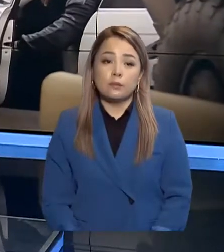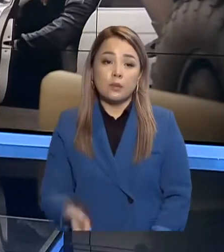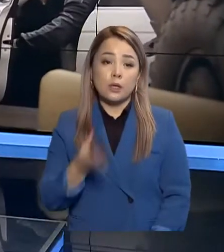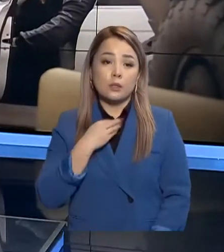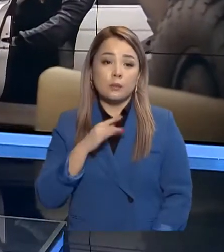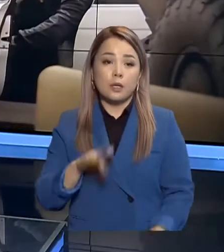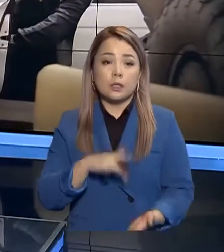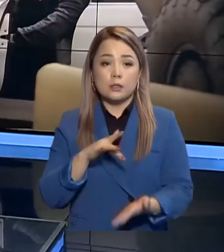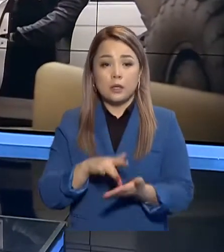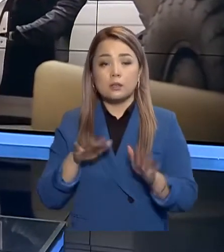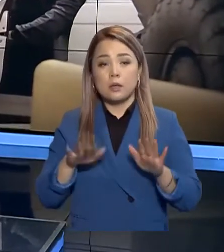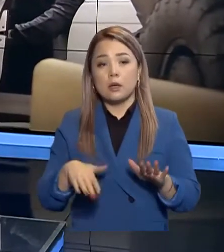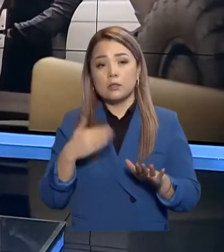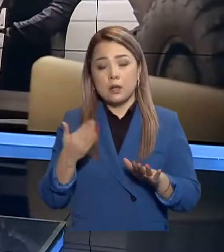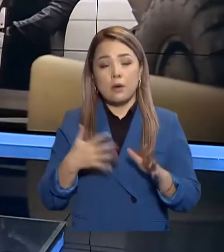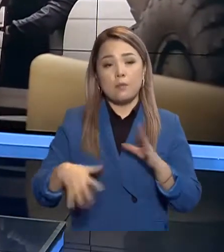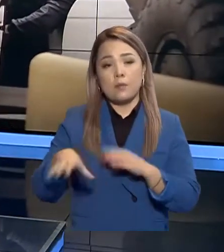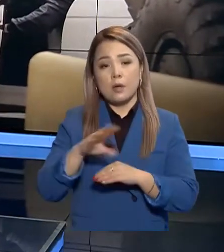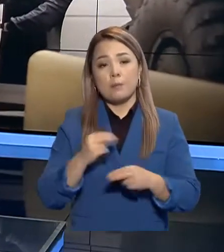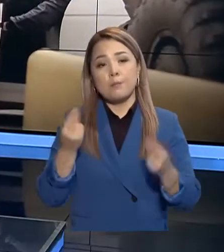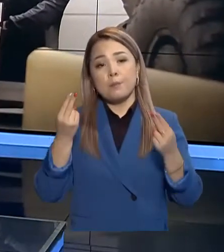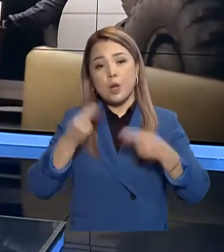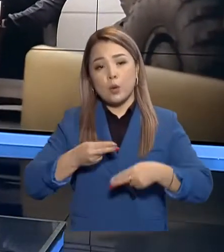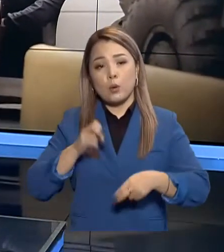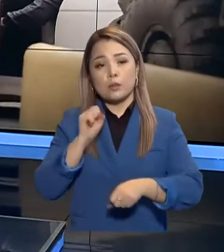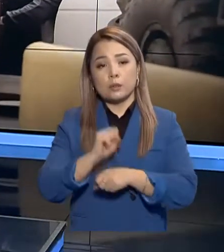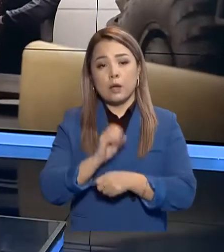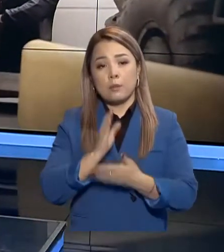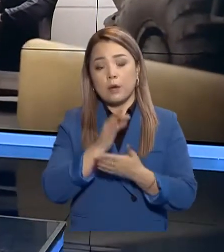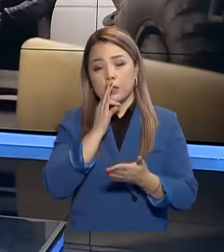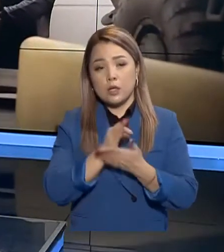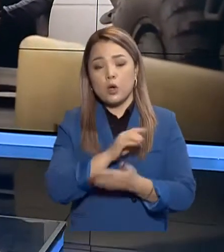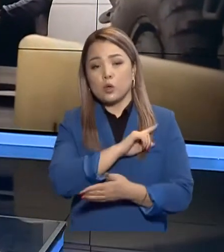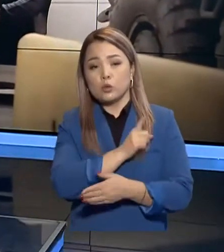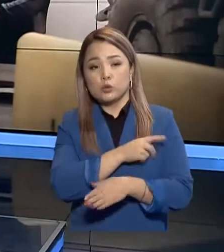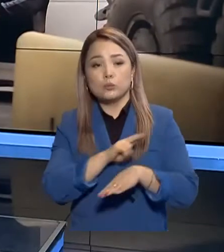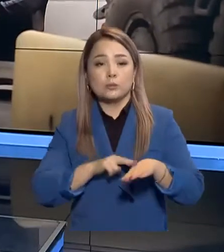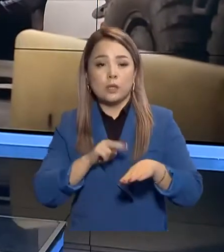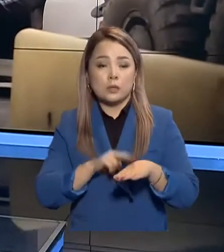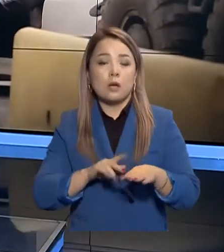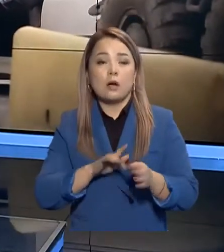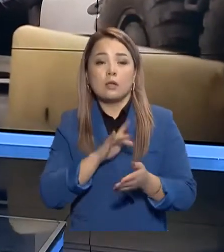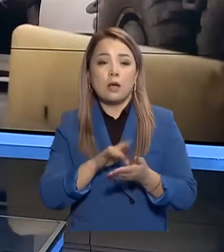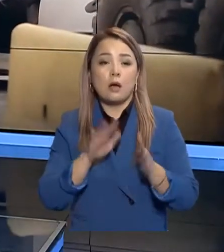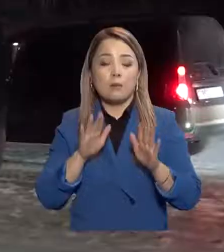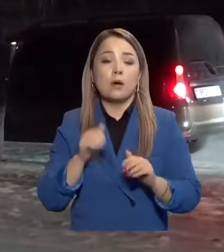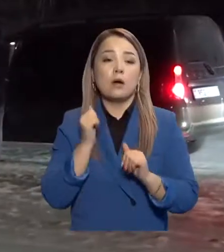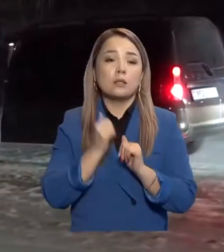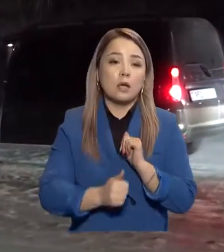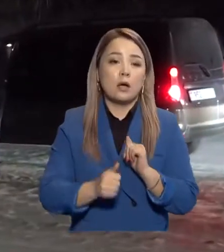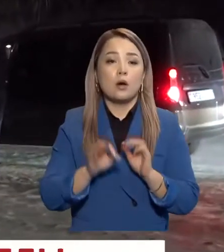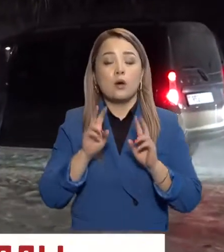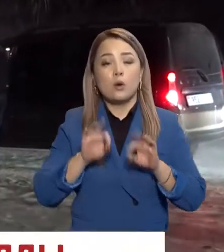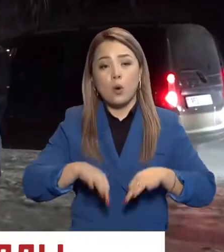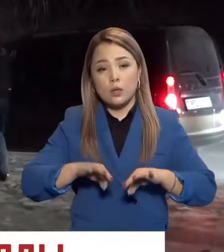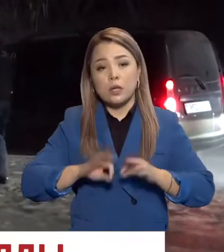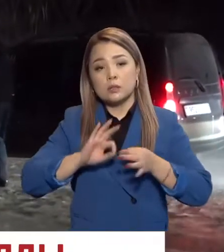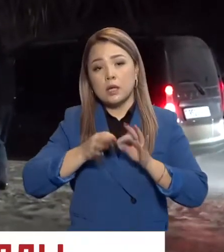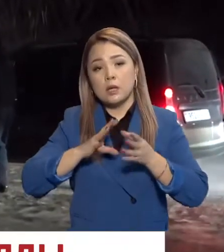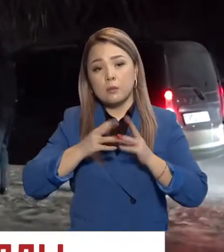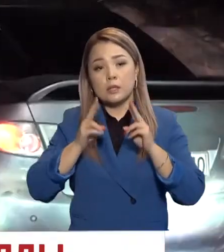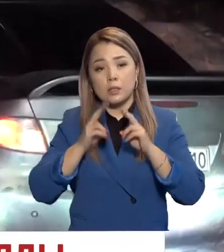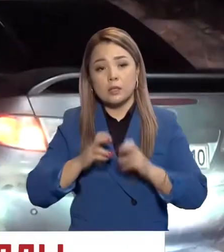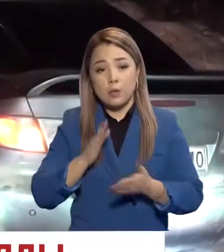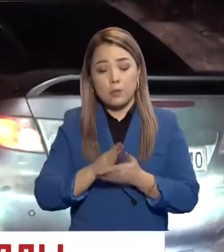Семей қаласының кіреберіс жолдарының барлығына блок бекеттер қойылды. Қазір күш құрылымдары шаһарға кіріп шығатын әрбір көлікті күні-түні жіті тексеріп